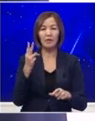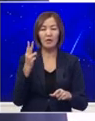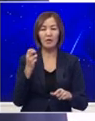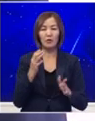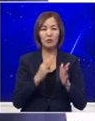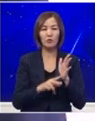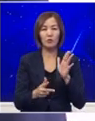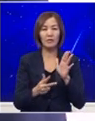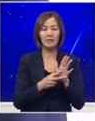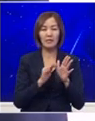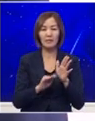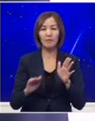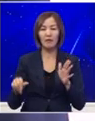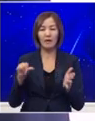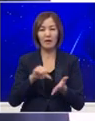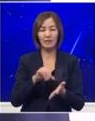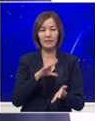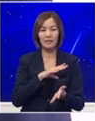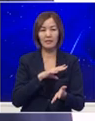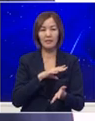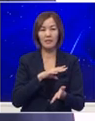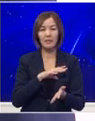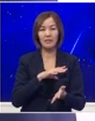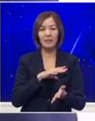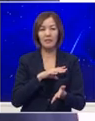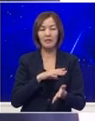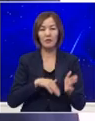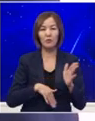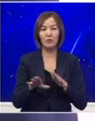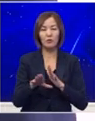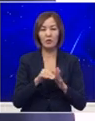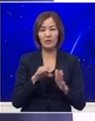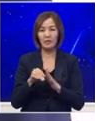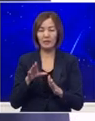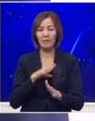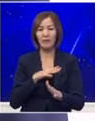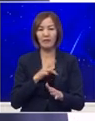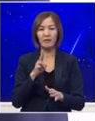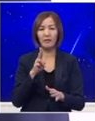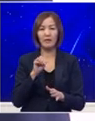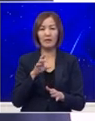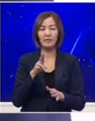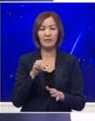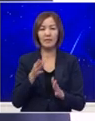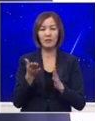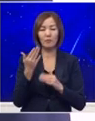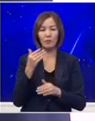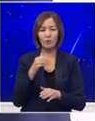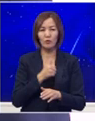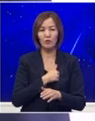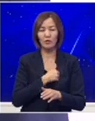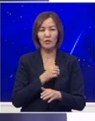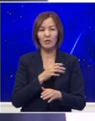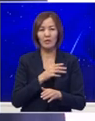298 бала кеп қатысты, оның ішінде 185 бала оң нәтиже көрсетті. Сонымен қатар Қаскелеңде бұрыннан жұмыс істеп келе